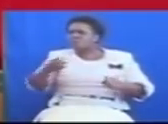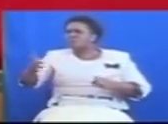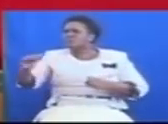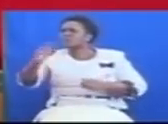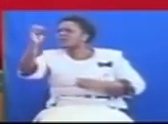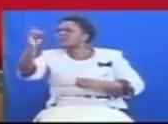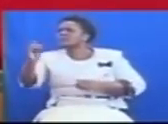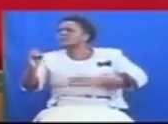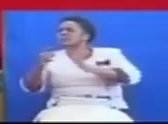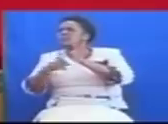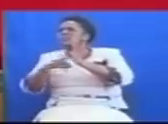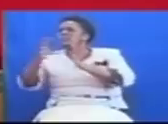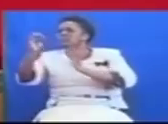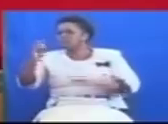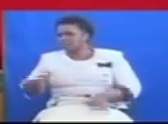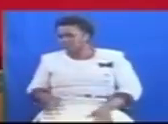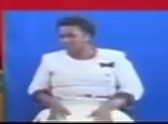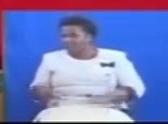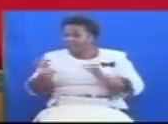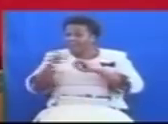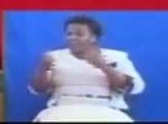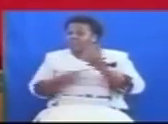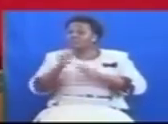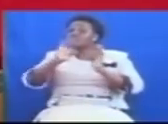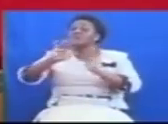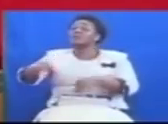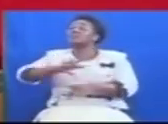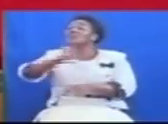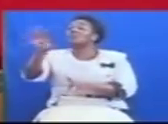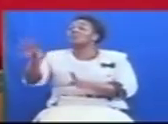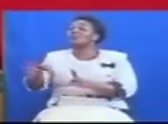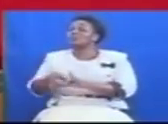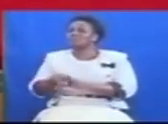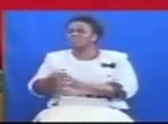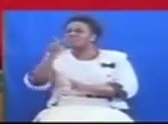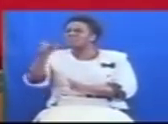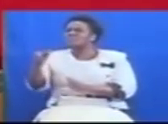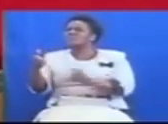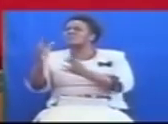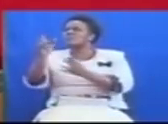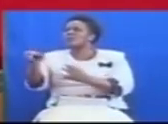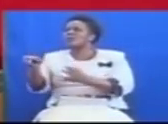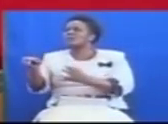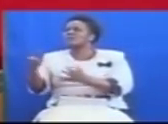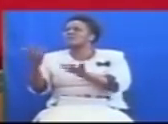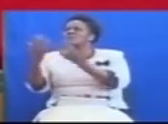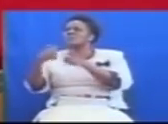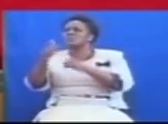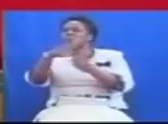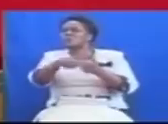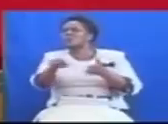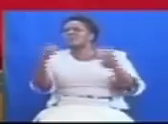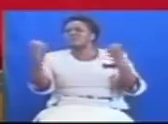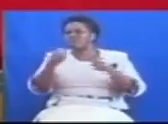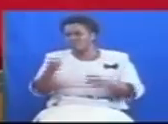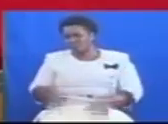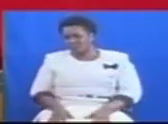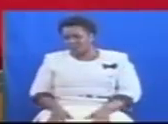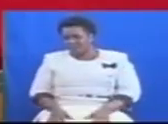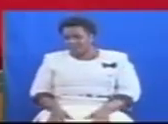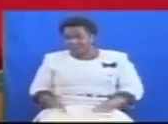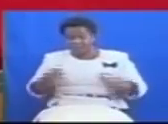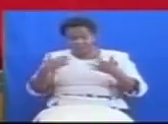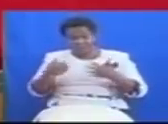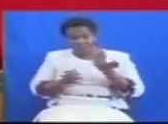kulipia yote, lakini tumewaelekeza ya kwamba lazima ifanyike kama walivyokubaliana, na ukisha ipima ile ardhi